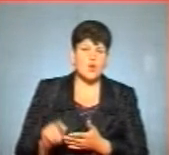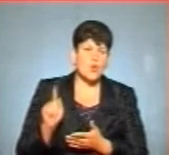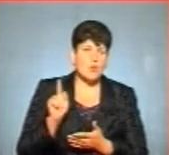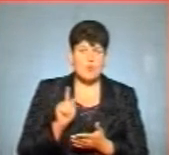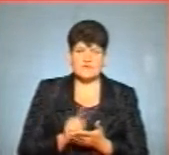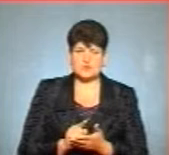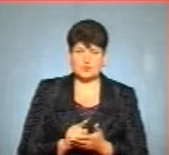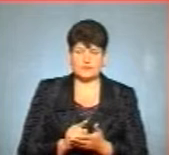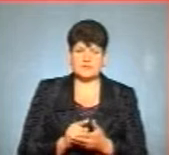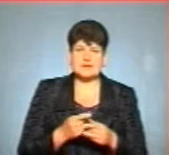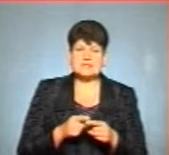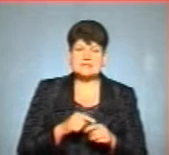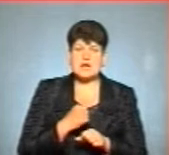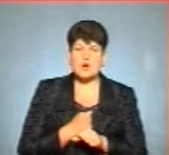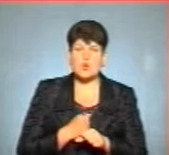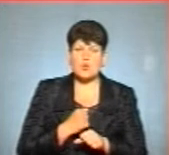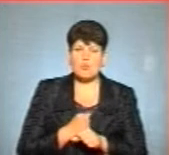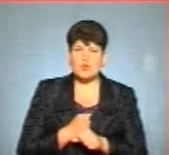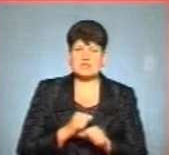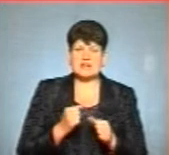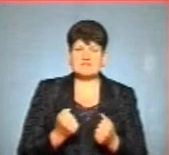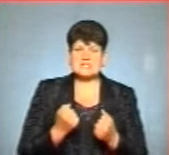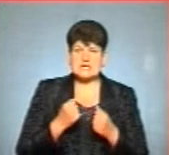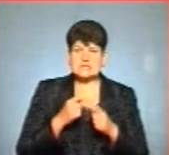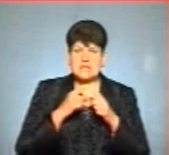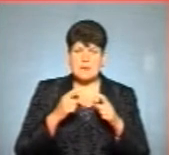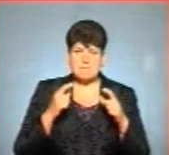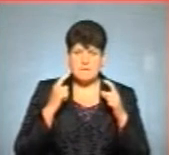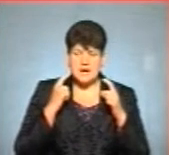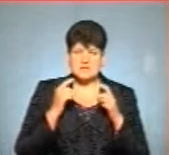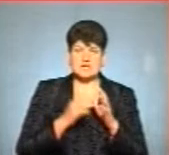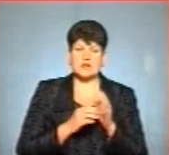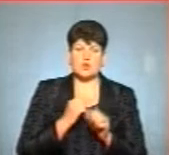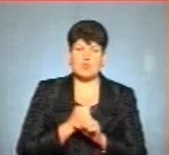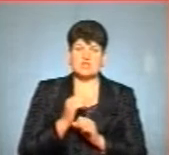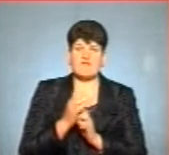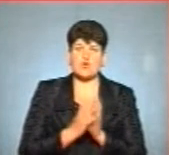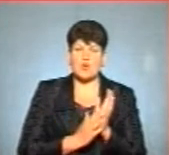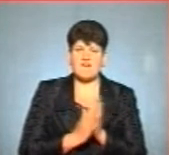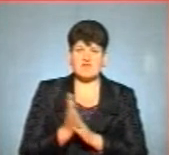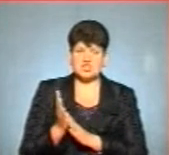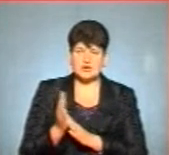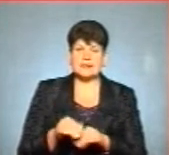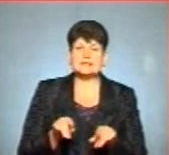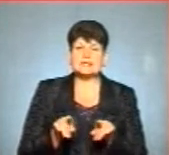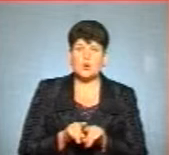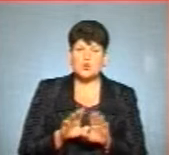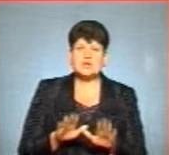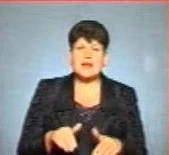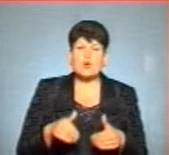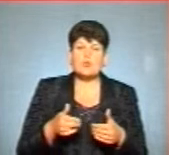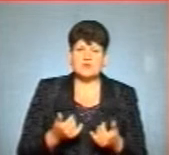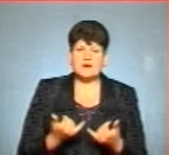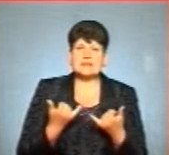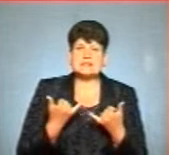обов'язкової. Це робота в захисних масках, це робота в рукавичках. Також ми рекомендували, і зараз я